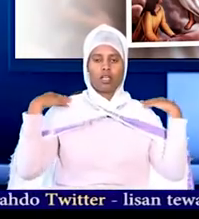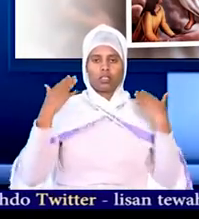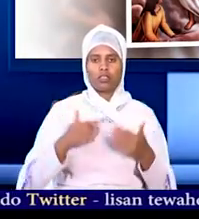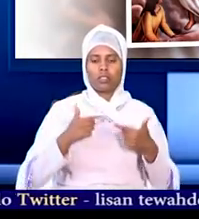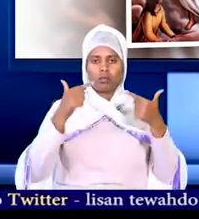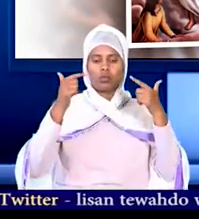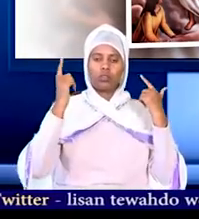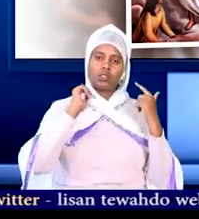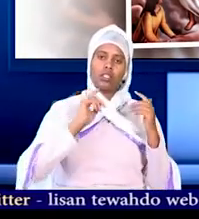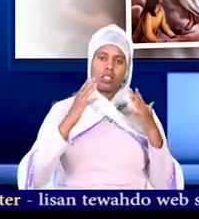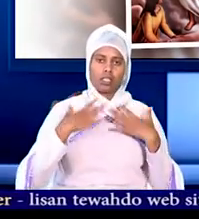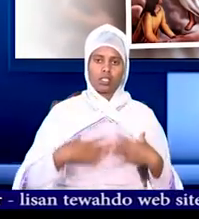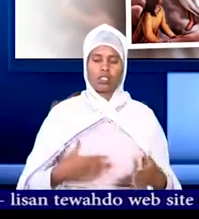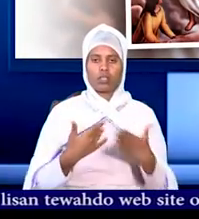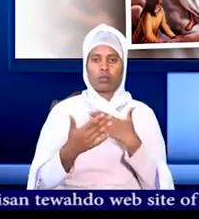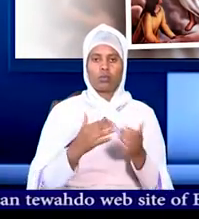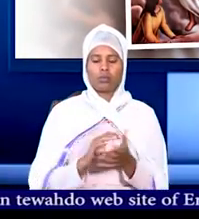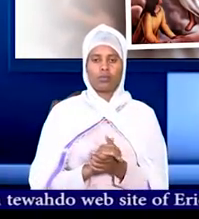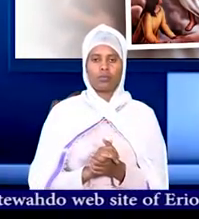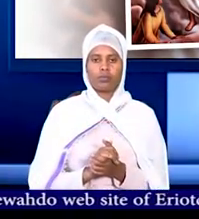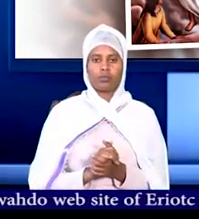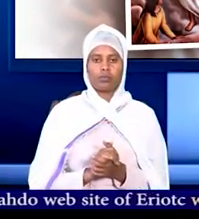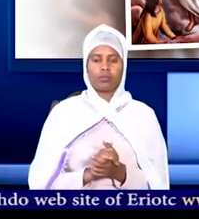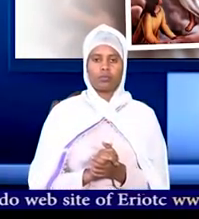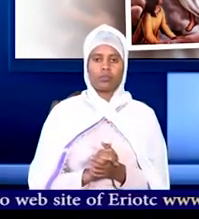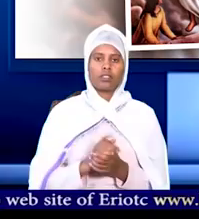መላእክት እናመስገንዎ ፃዕዳ ልብሲ ለቢሶም